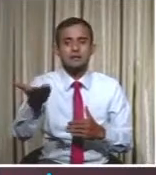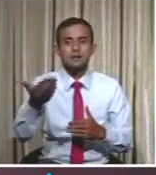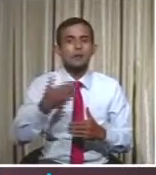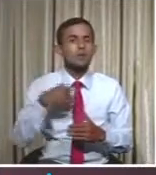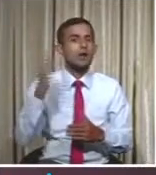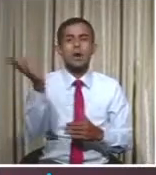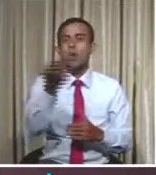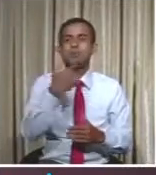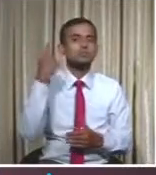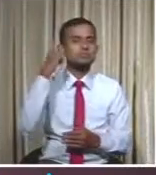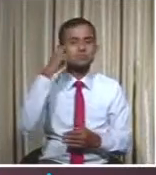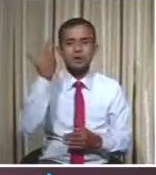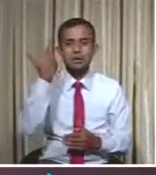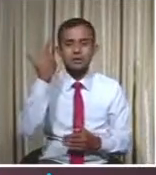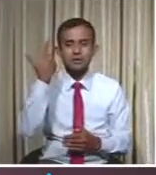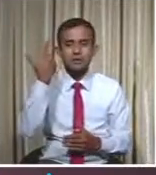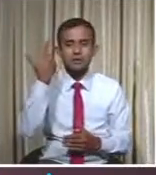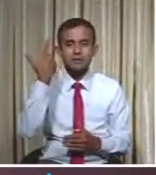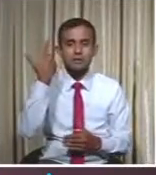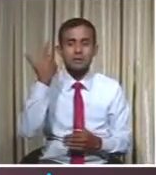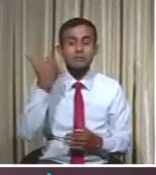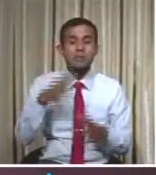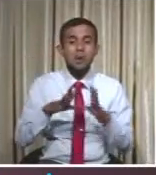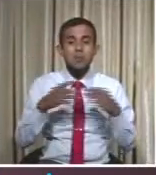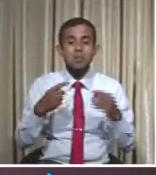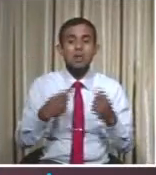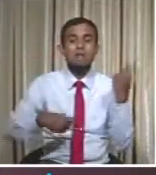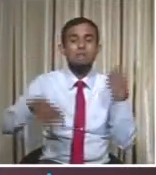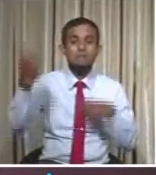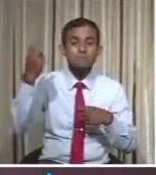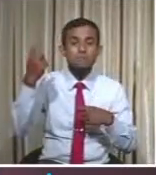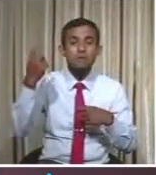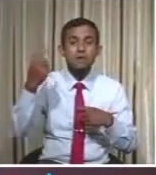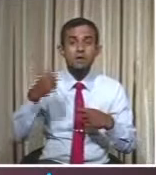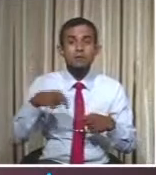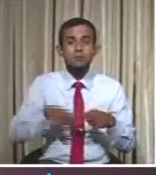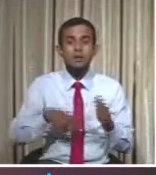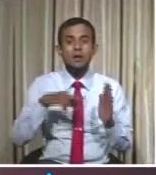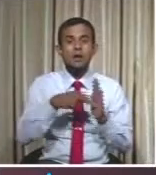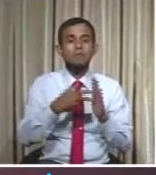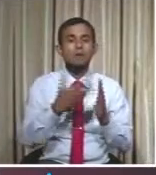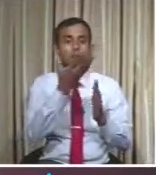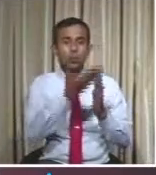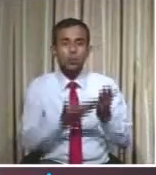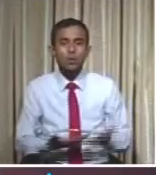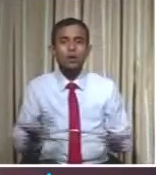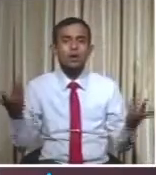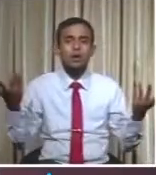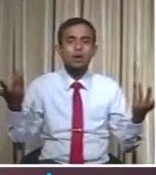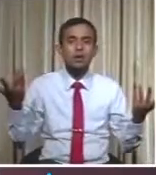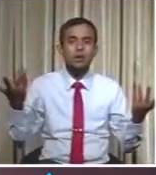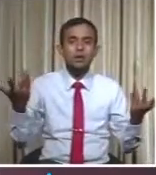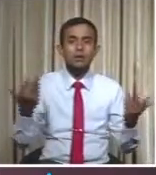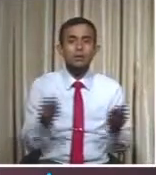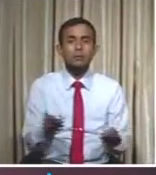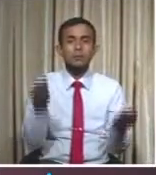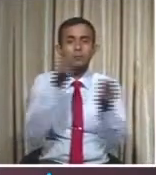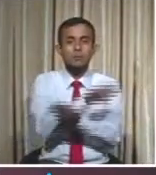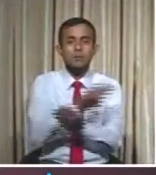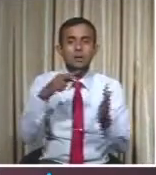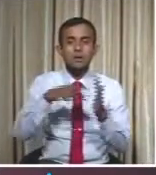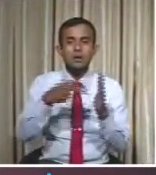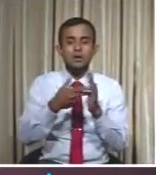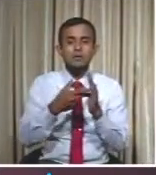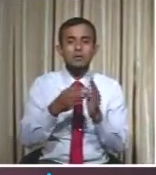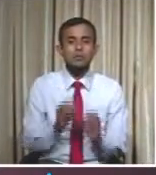කවුරුවත් දන්නේ නැති agreements මේ සම්පත් විකුණන එක ගැන මේ අයවැය කොහෙවත් නැහැ ගහන agreements ගැන මේ අයවැය